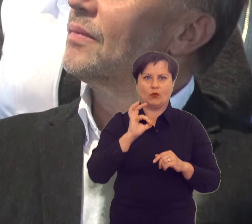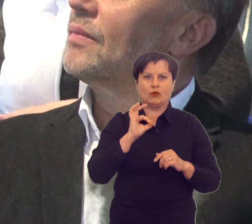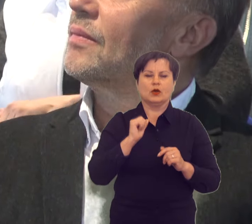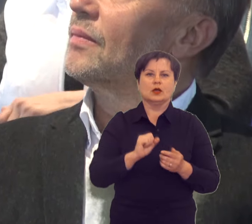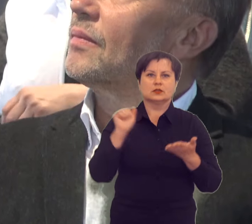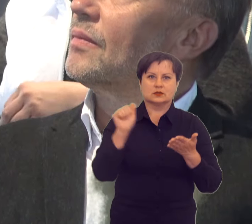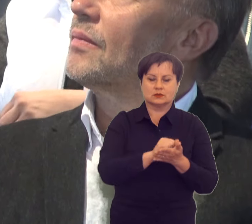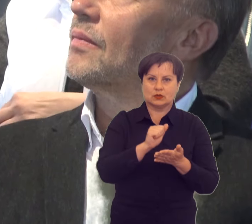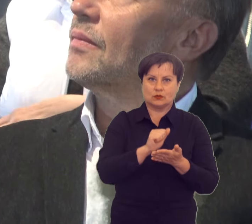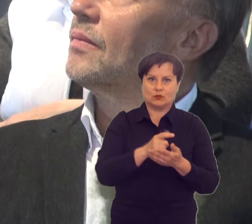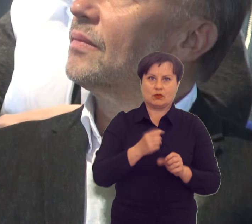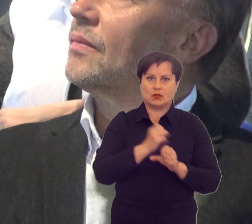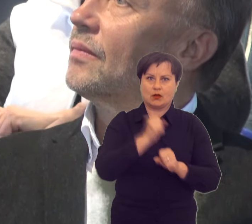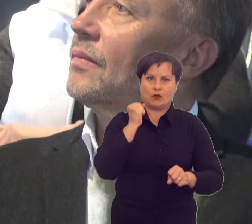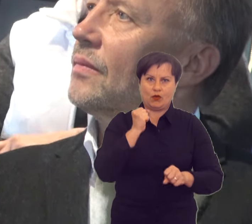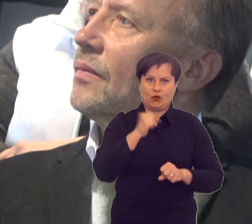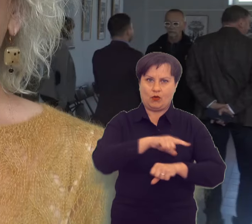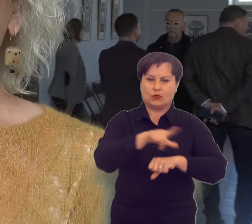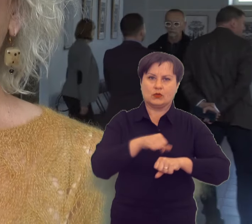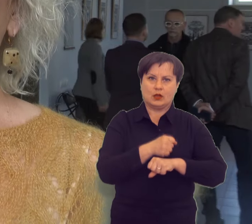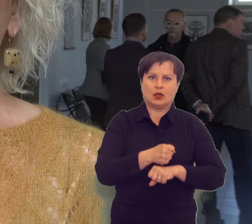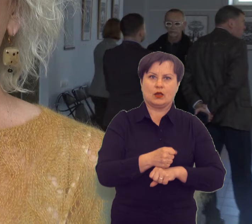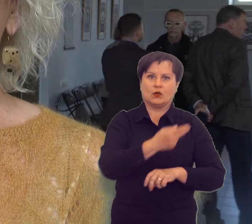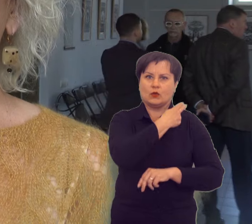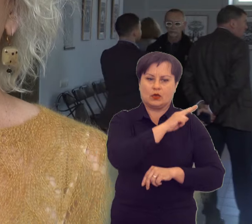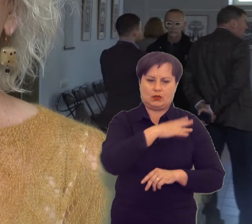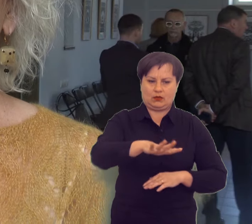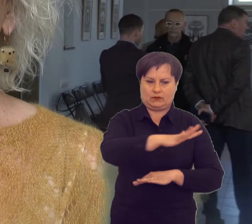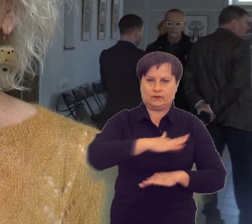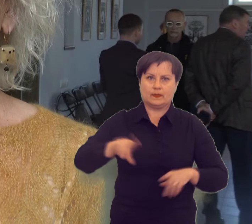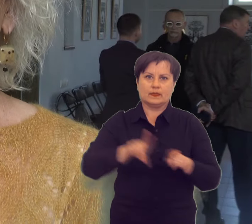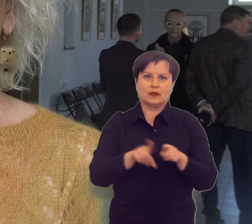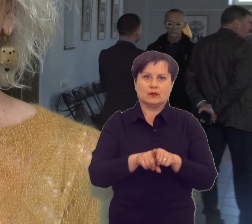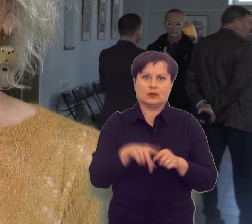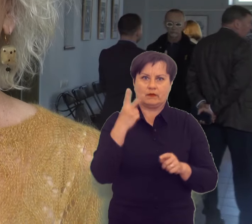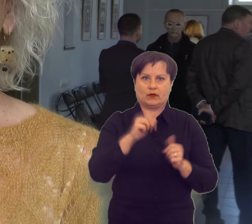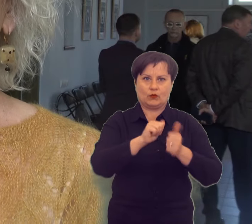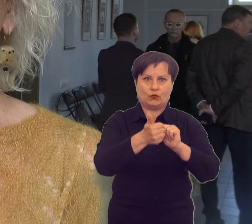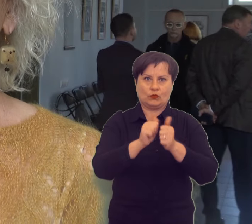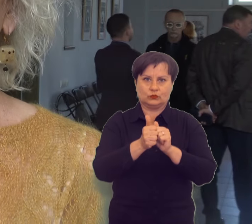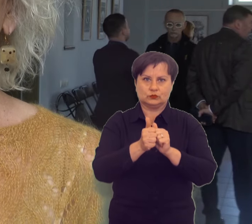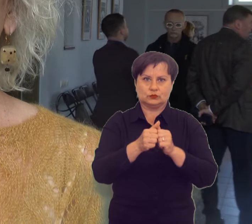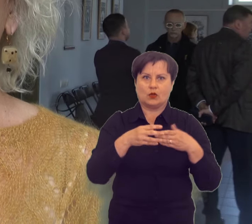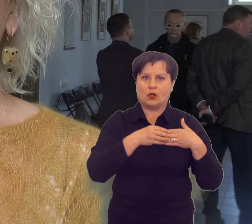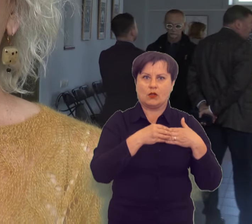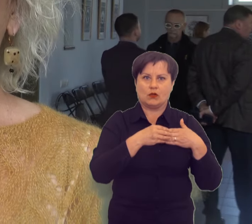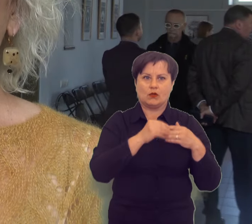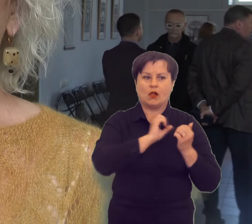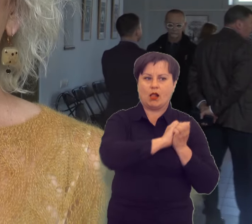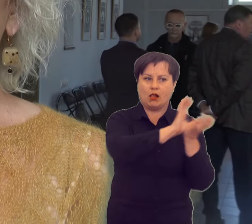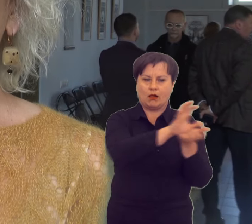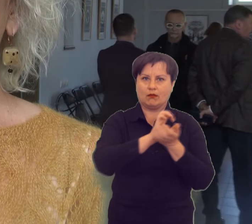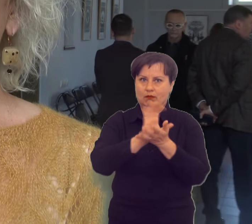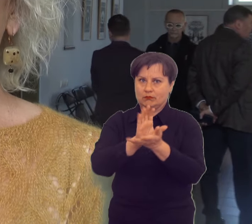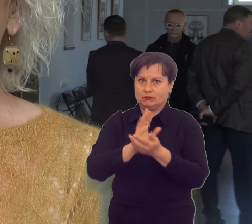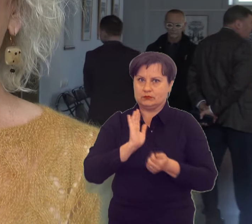laikus Kėdainių regione. Taip pat apdovanosime 2 konkursų laureatus. Tai vienas konkursas yra